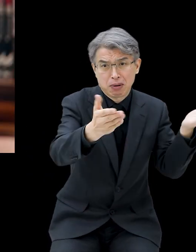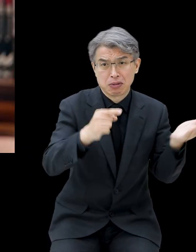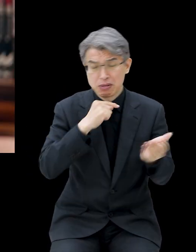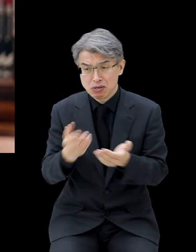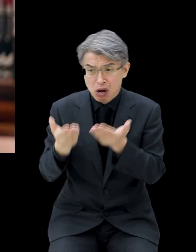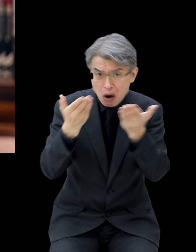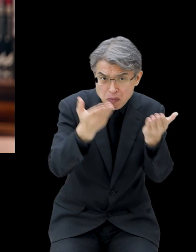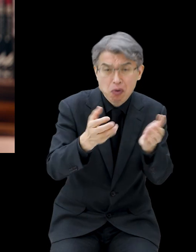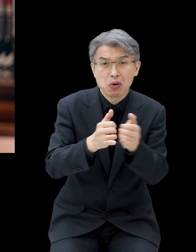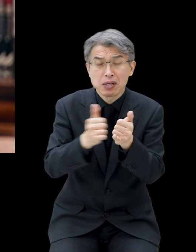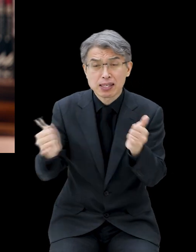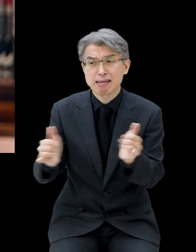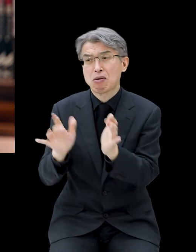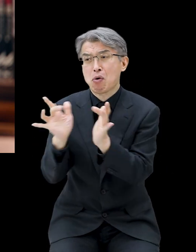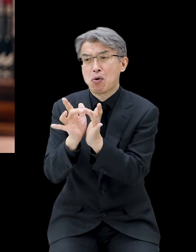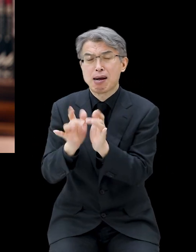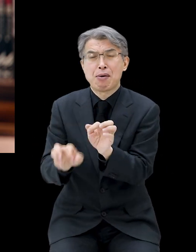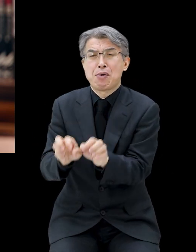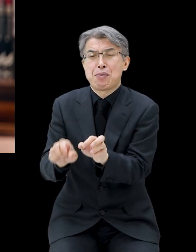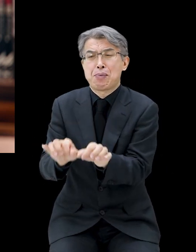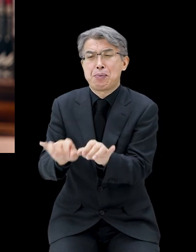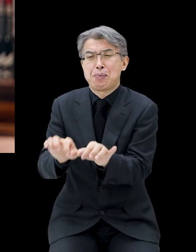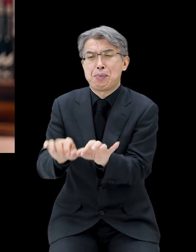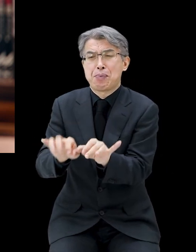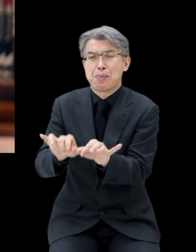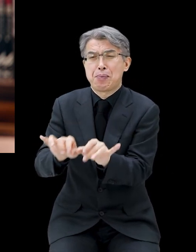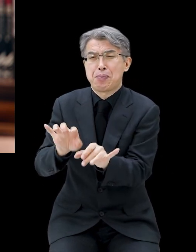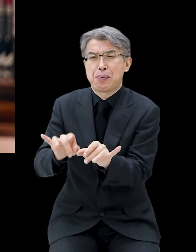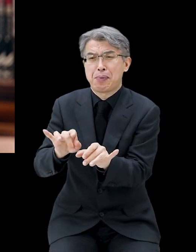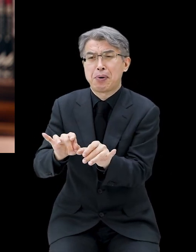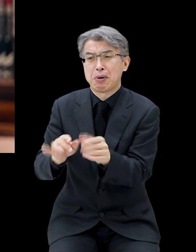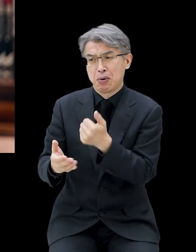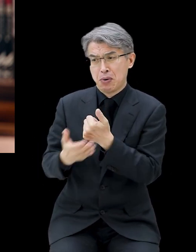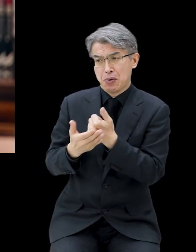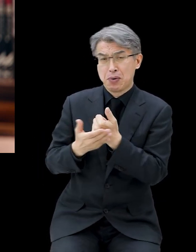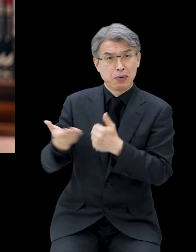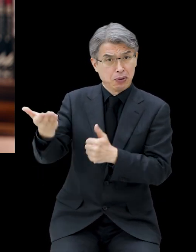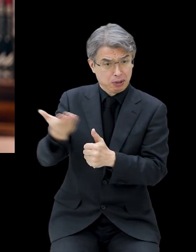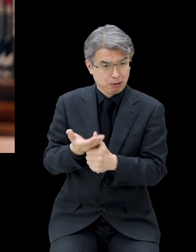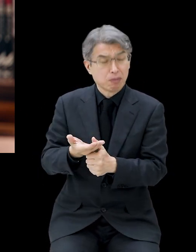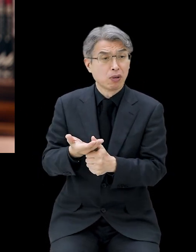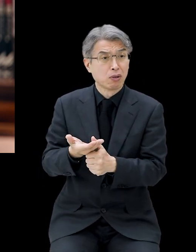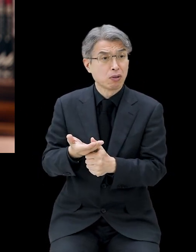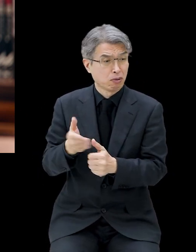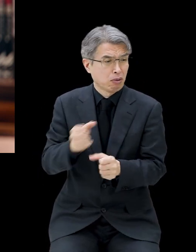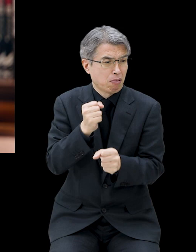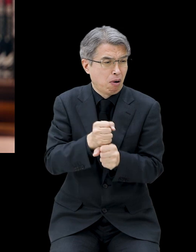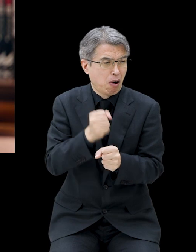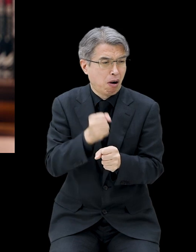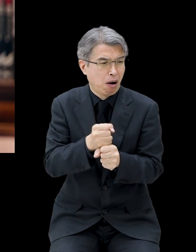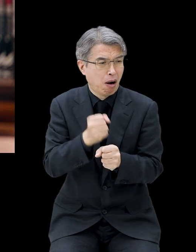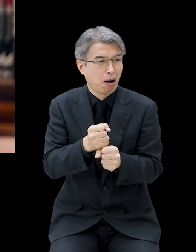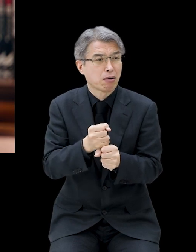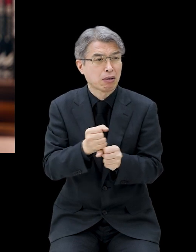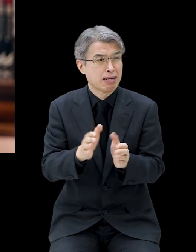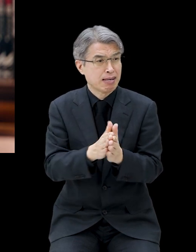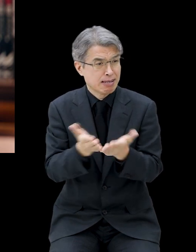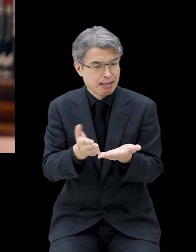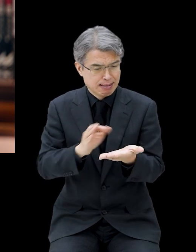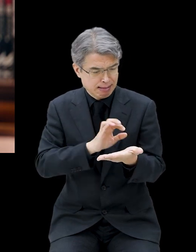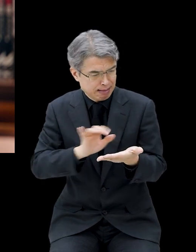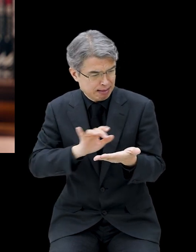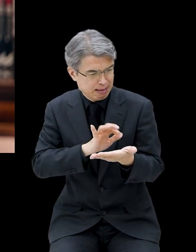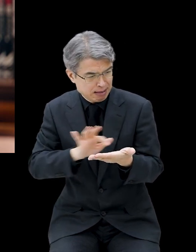자원봉사자들이 온라인을 통해서 입력을 해서 제공하는 서비스로 책 입력 속도가